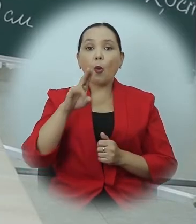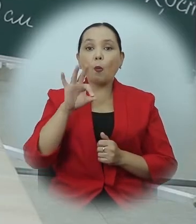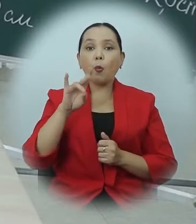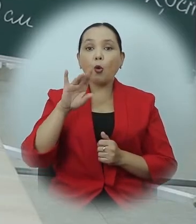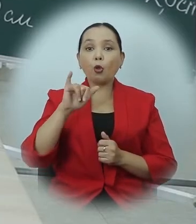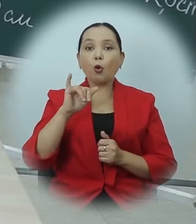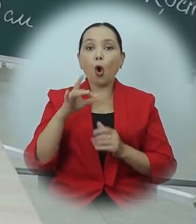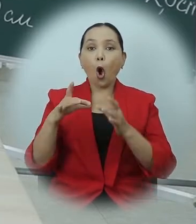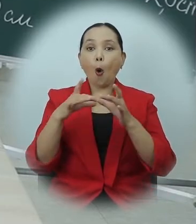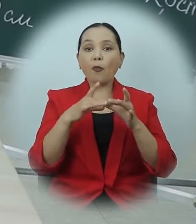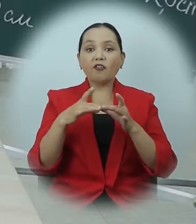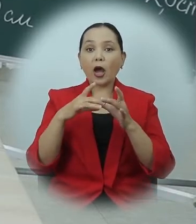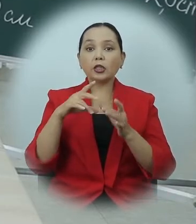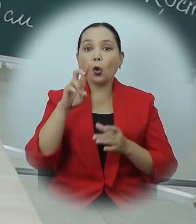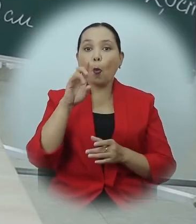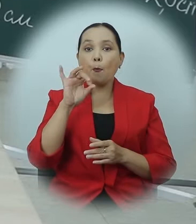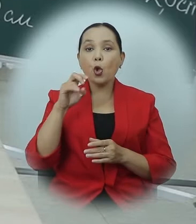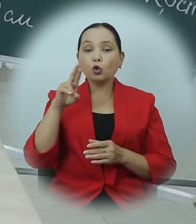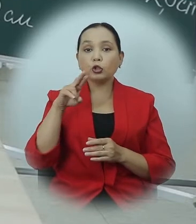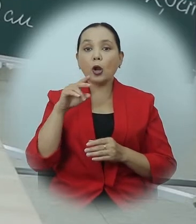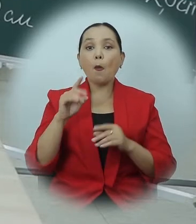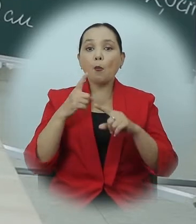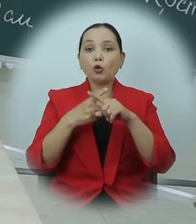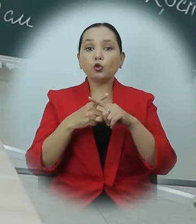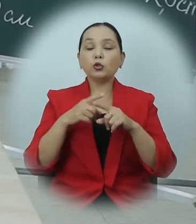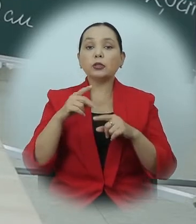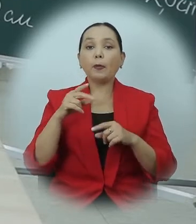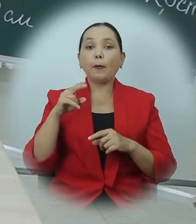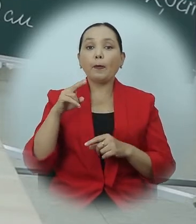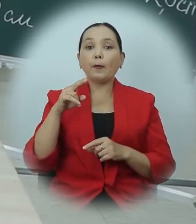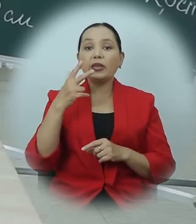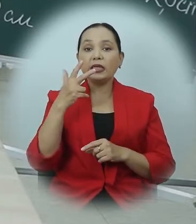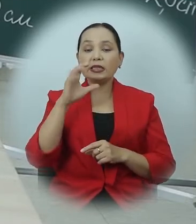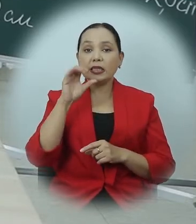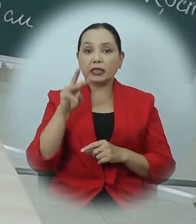полуобхвату бедер плюс прибавка по бедрам 3 сантиметра.